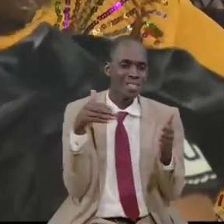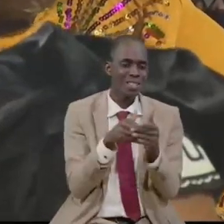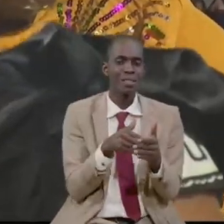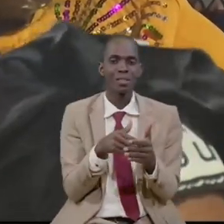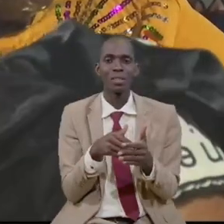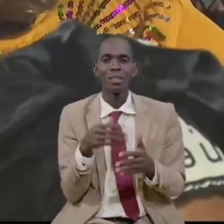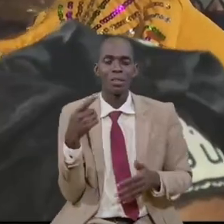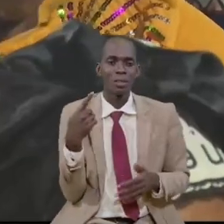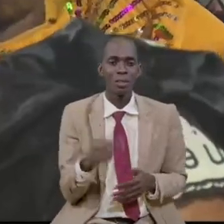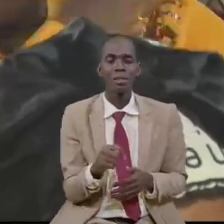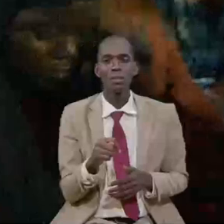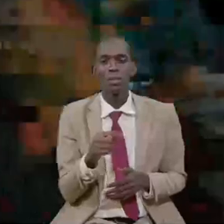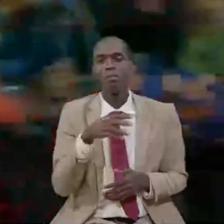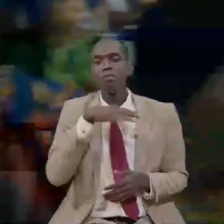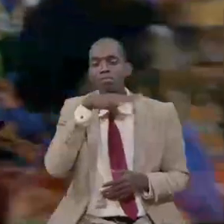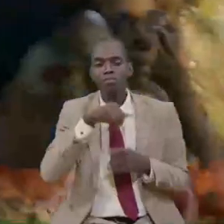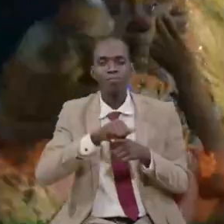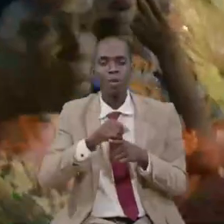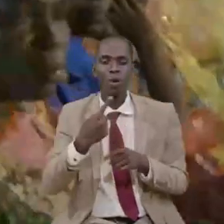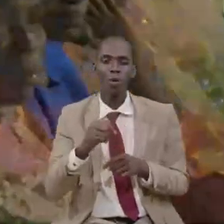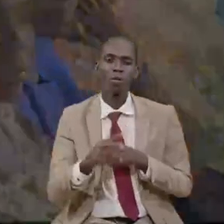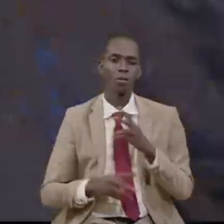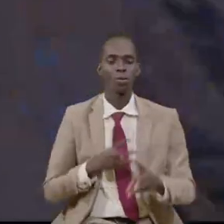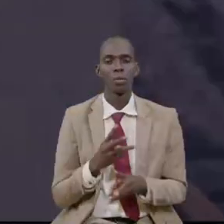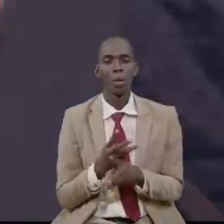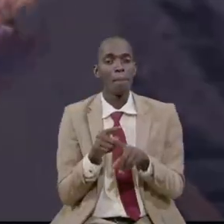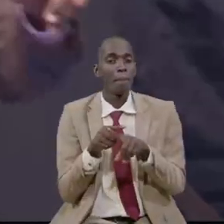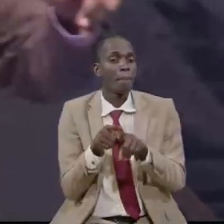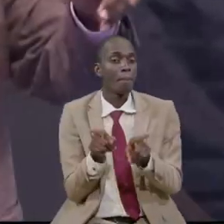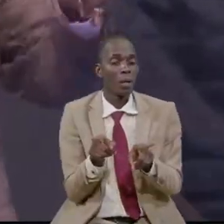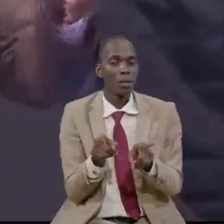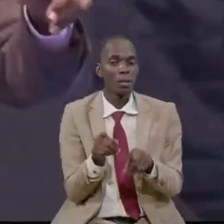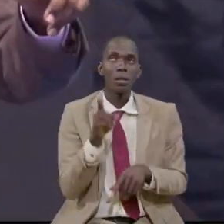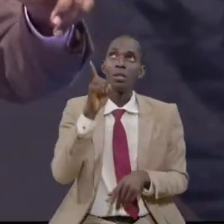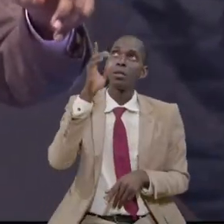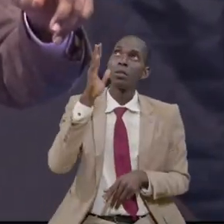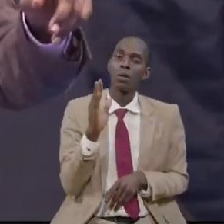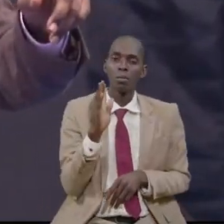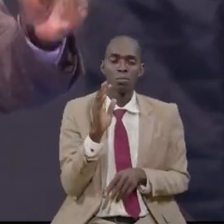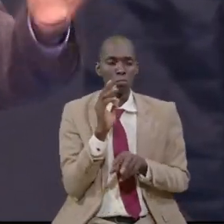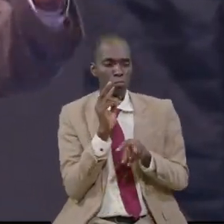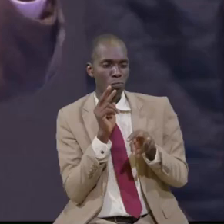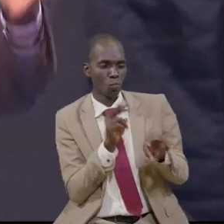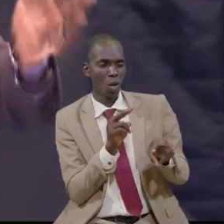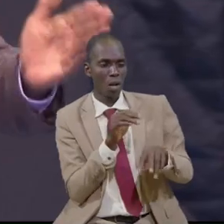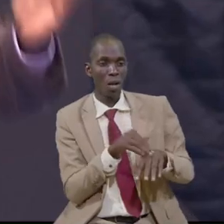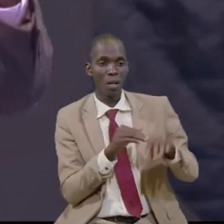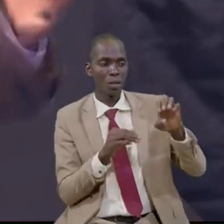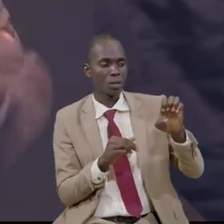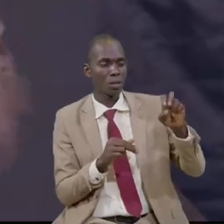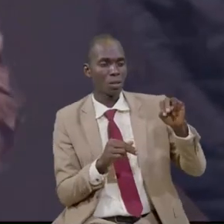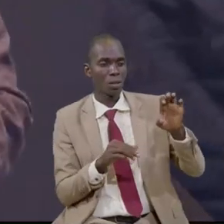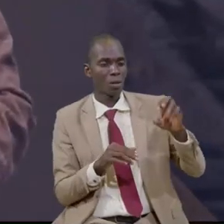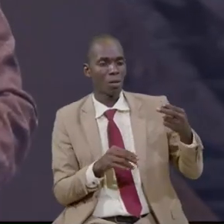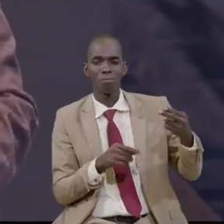contre la corruption du monde. Mais Dieu a regardé Enoch